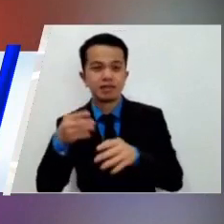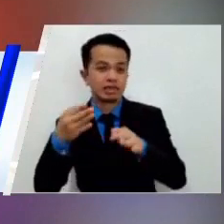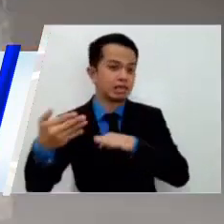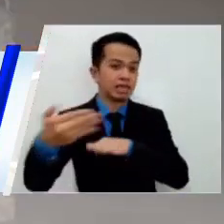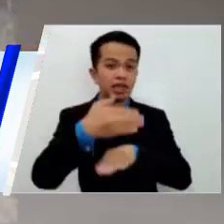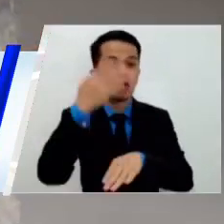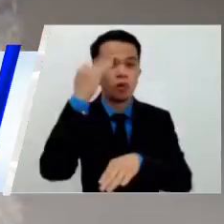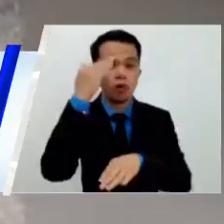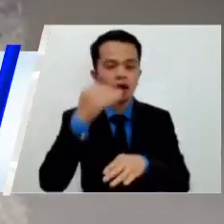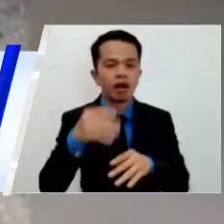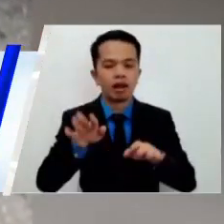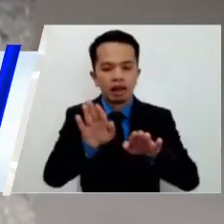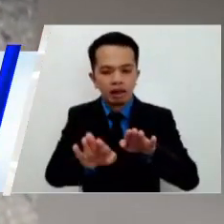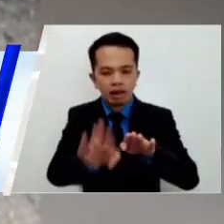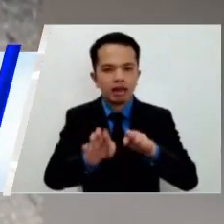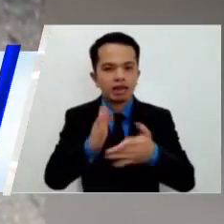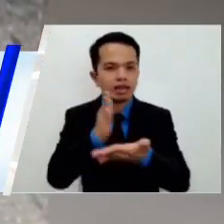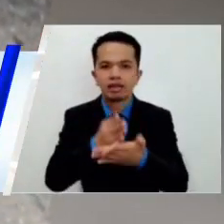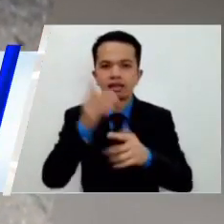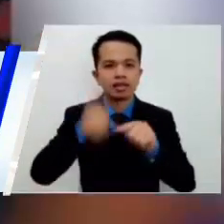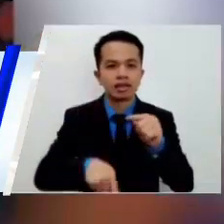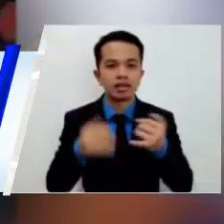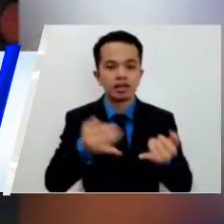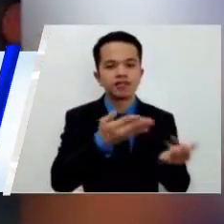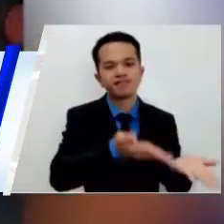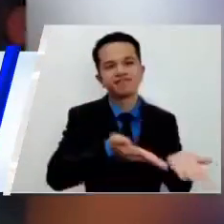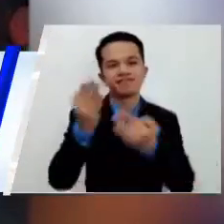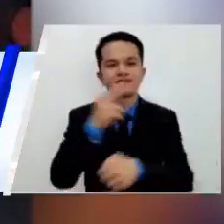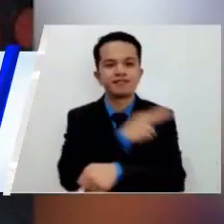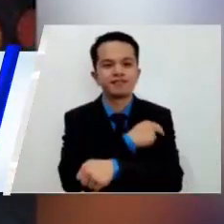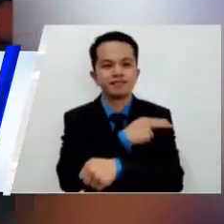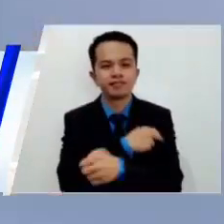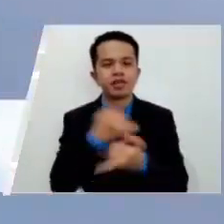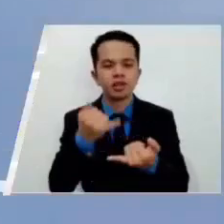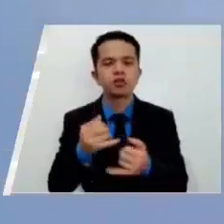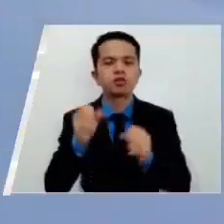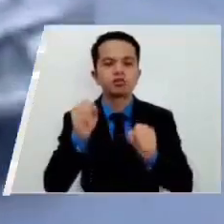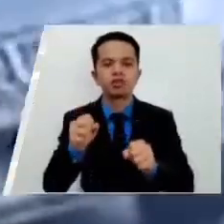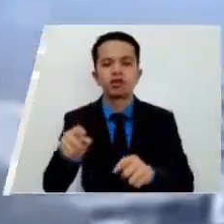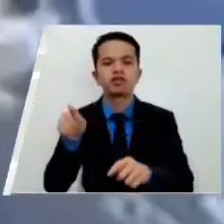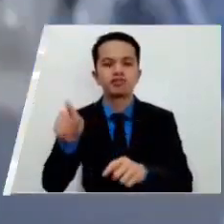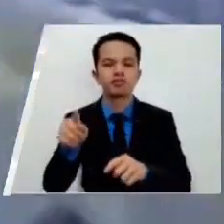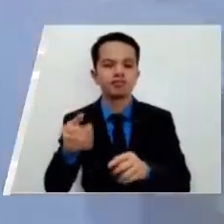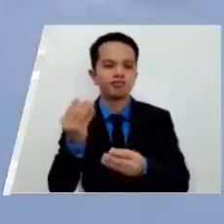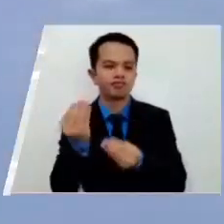sasakyan. Nagpapagaling sa ospital ang motorcycle rider at desidong magsampa ng reklamo.